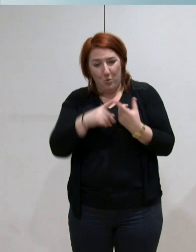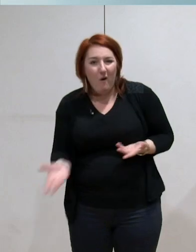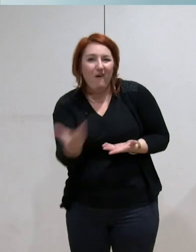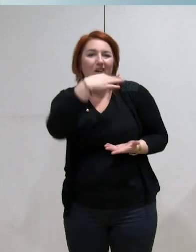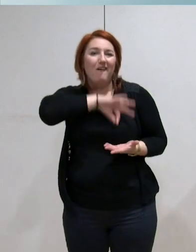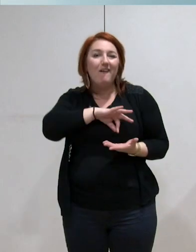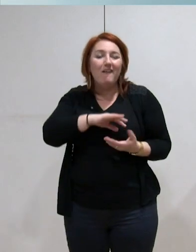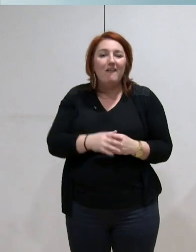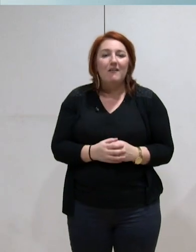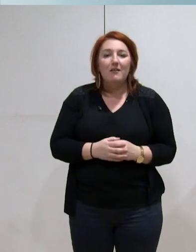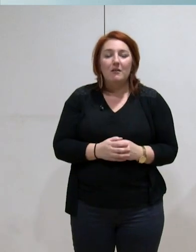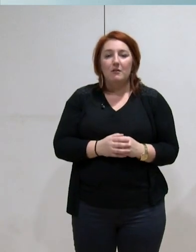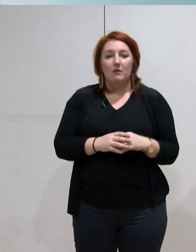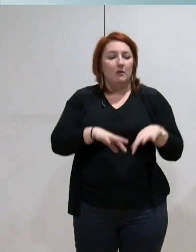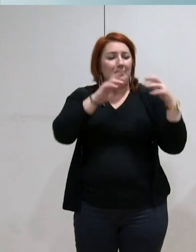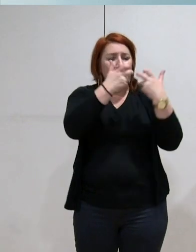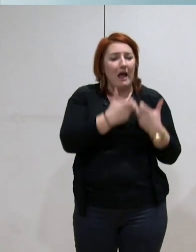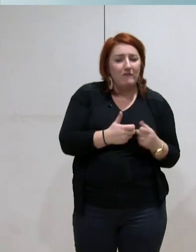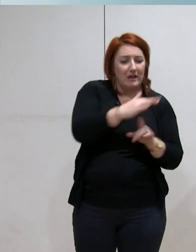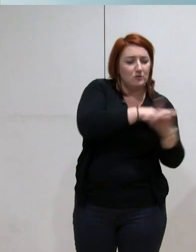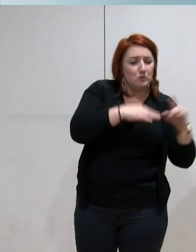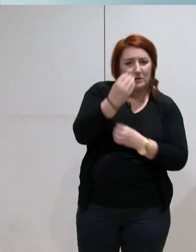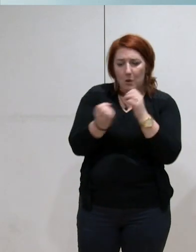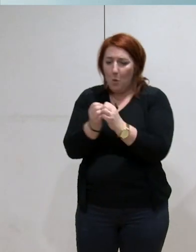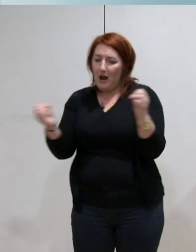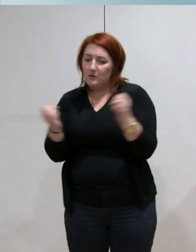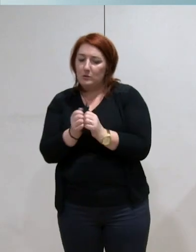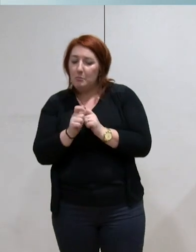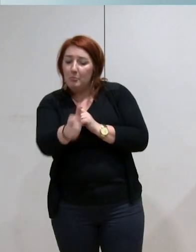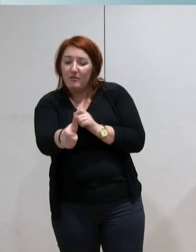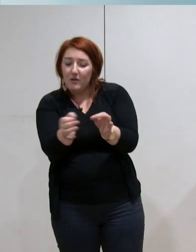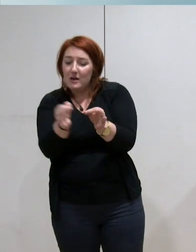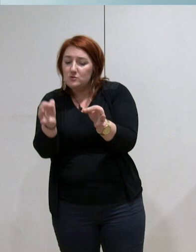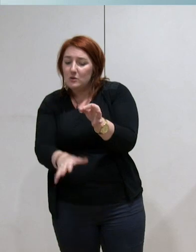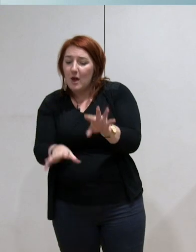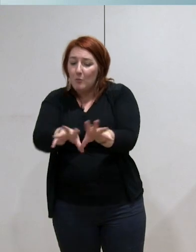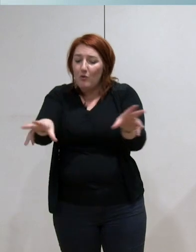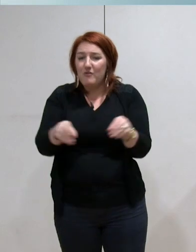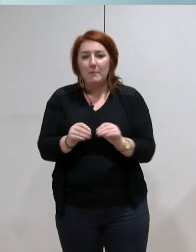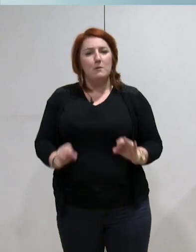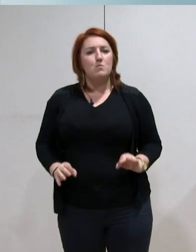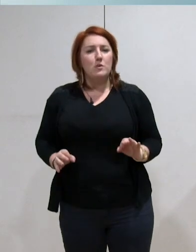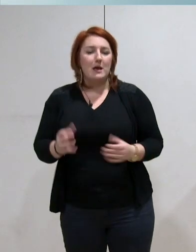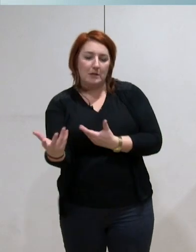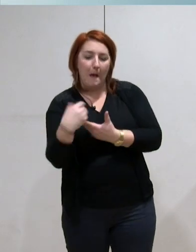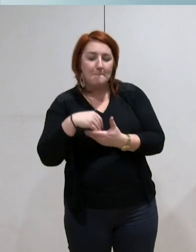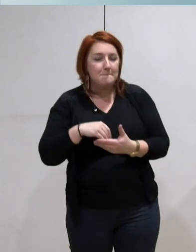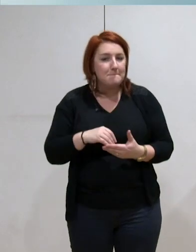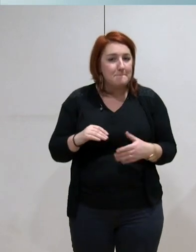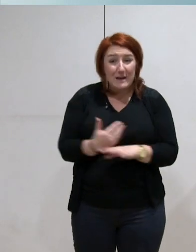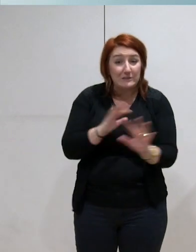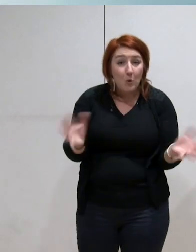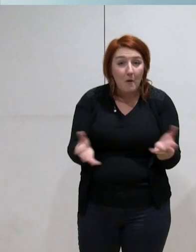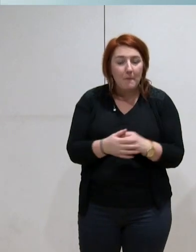agit la tarification sociale ou la gratuité sur la participation des familles modestes à qui